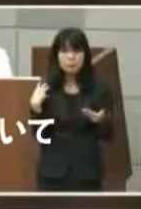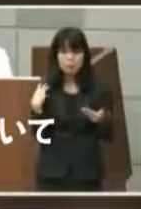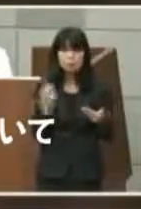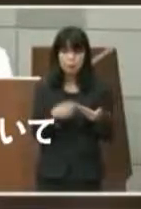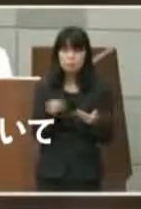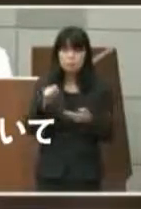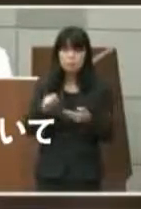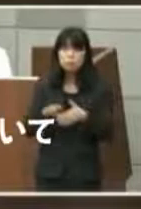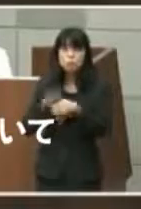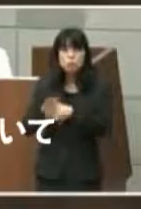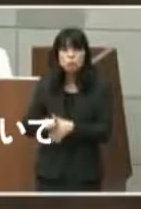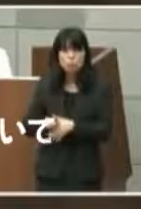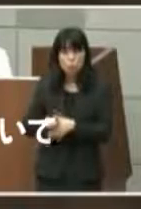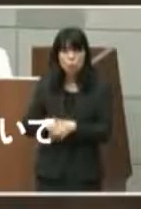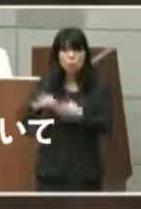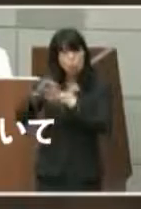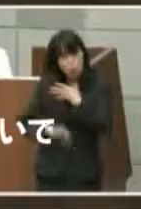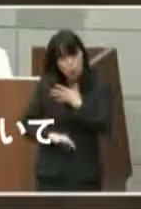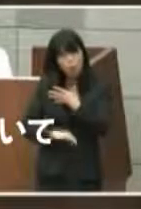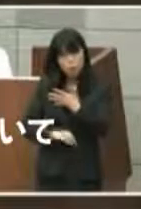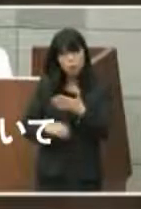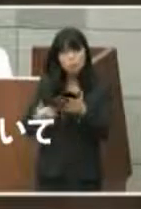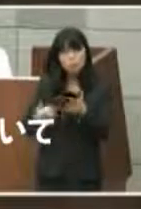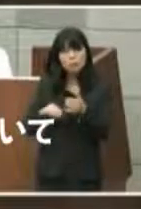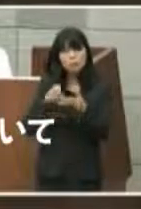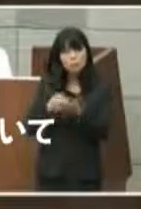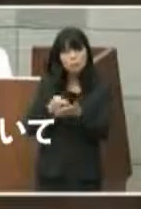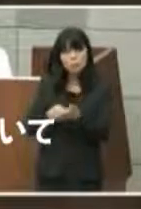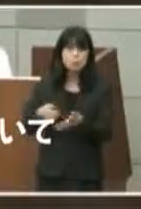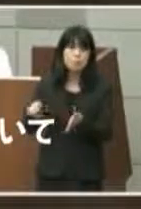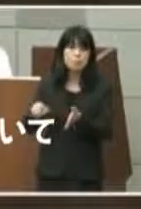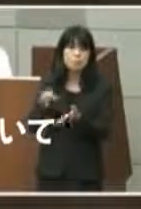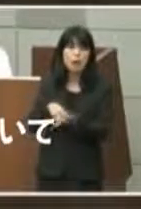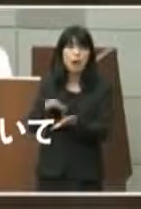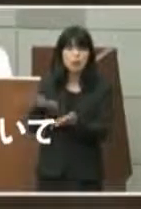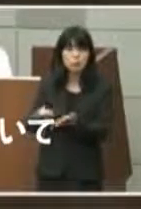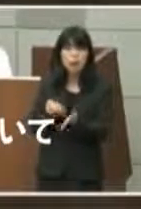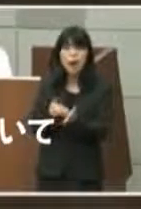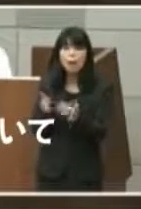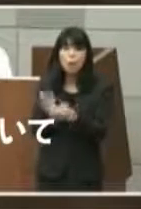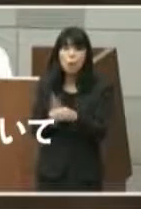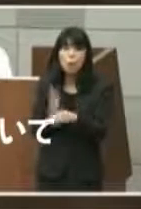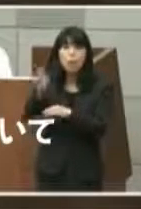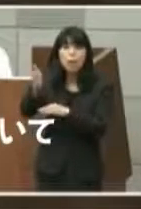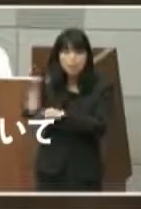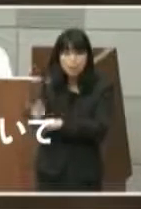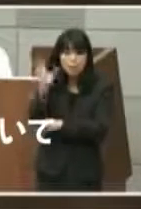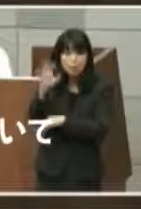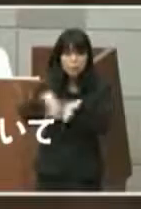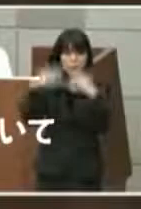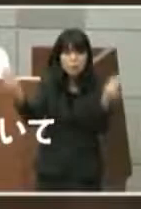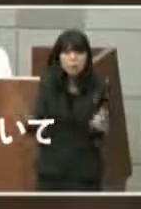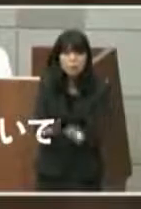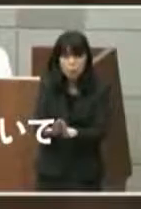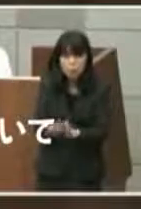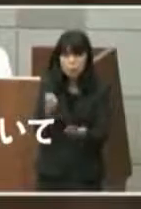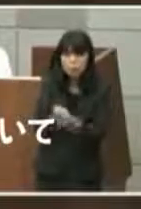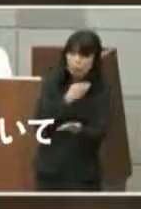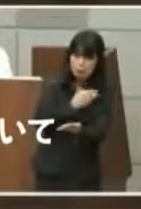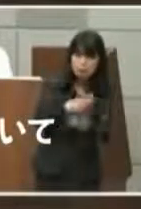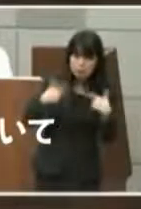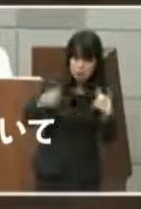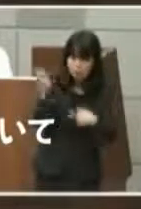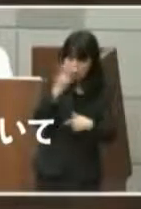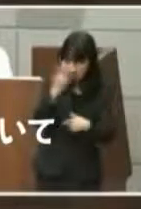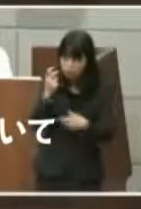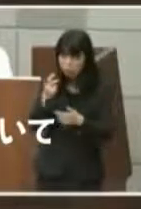文書条例及び規則等に定められた範囲となっており、その範囲を超えて全庁的な違法行為の有無を常にチェックし